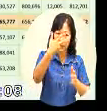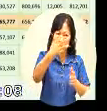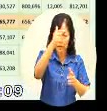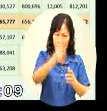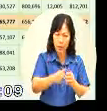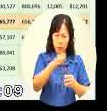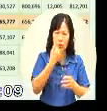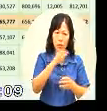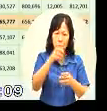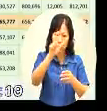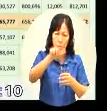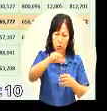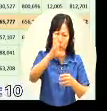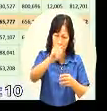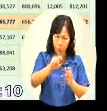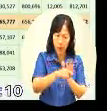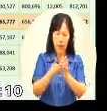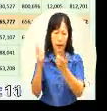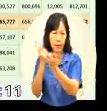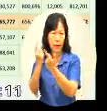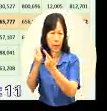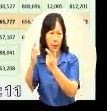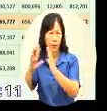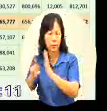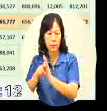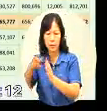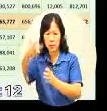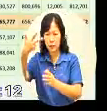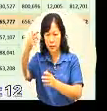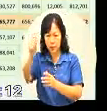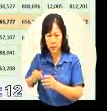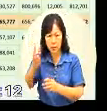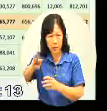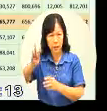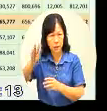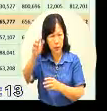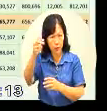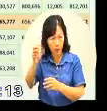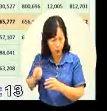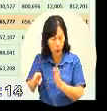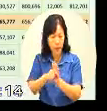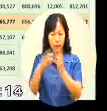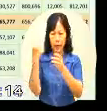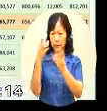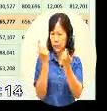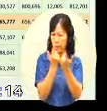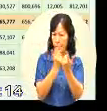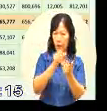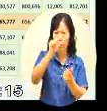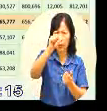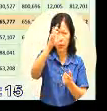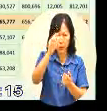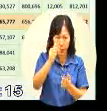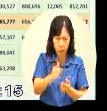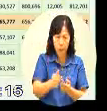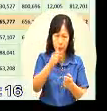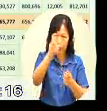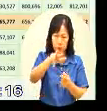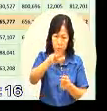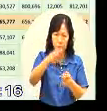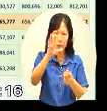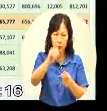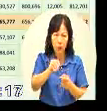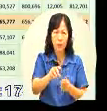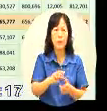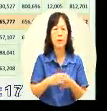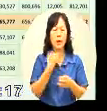呢7亿6千万，台北市呢是7亿3千万，新北市呢是5亿7千万。换